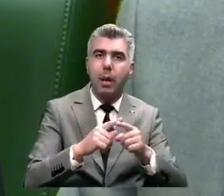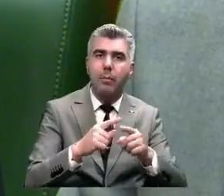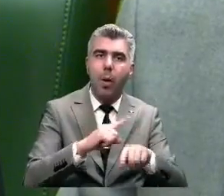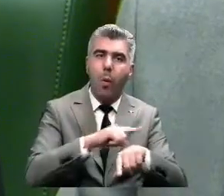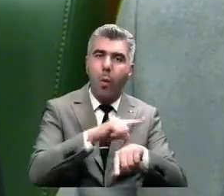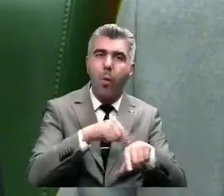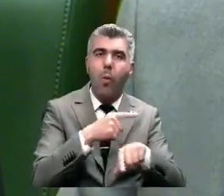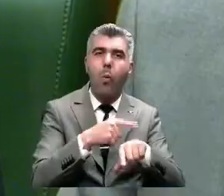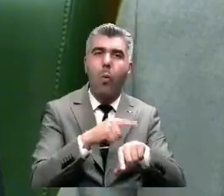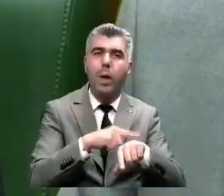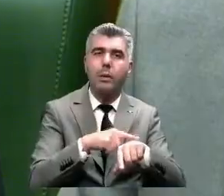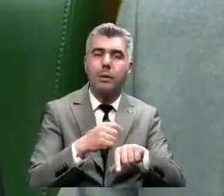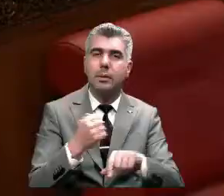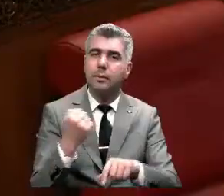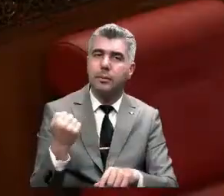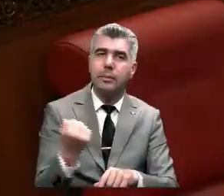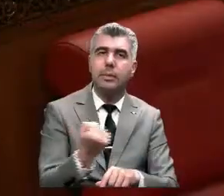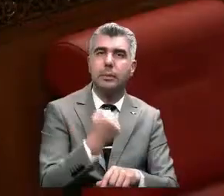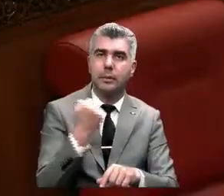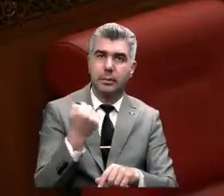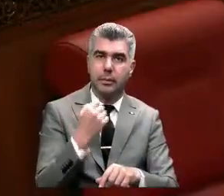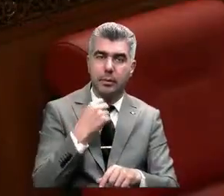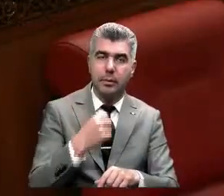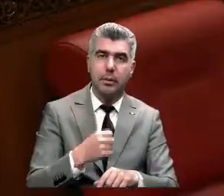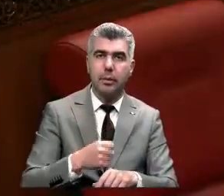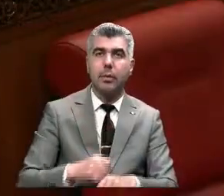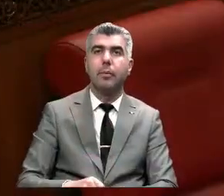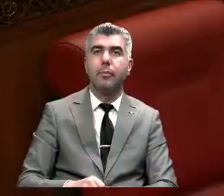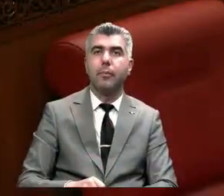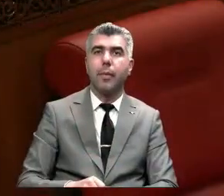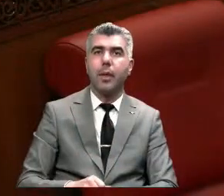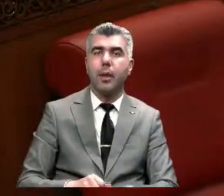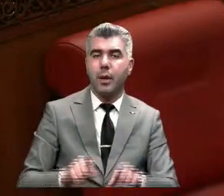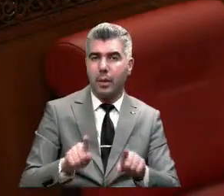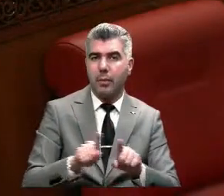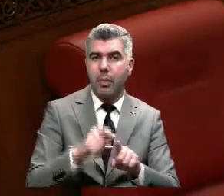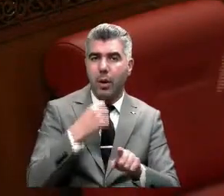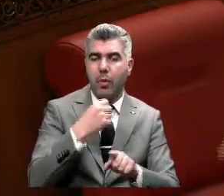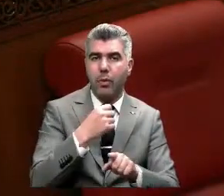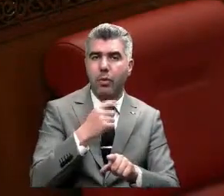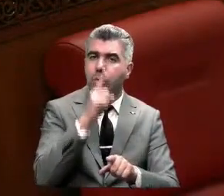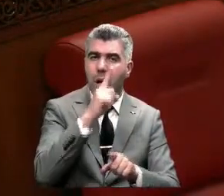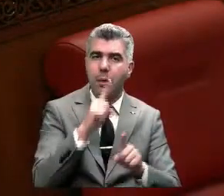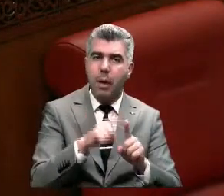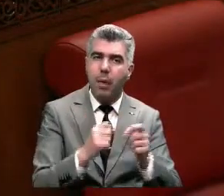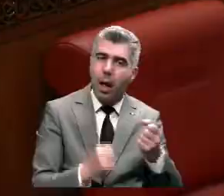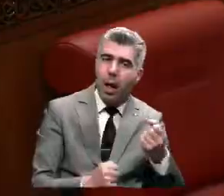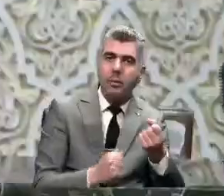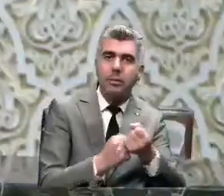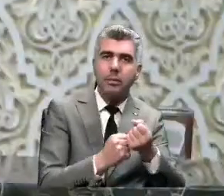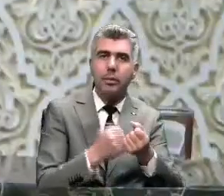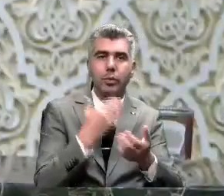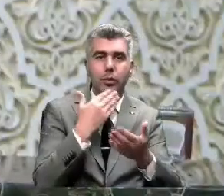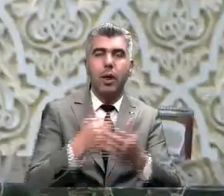هذا كاين اللي استمرينا فيها ثلاث سنين وحنا في النزاع، باش فلذلك يعني كونوا معنا. شكرا.